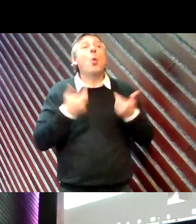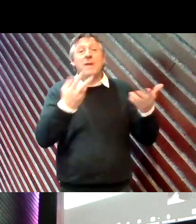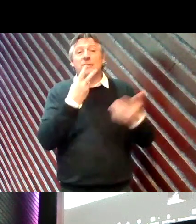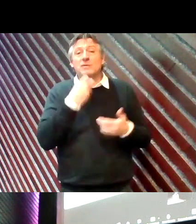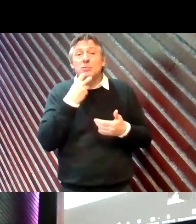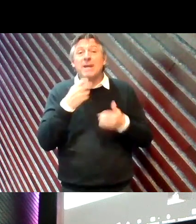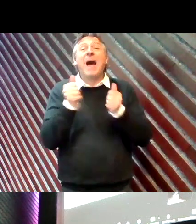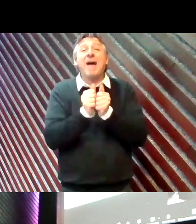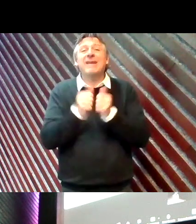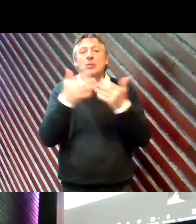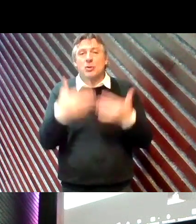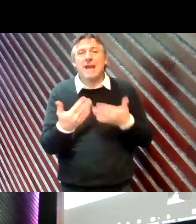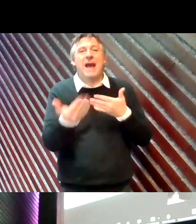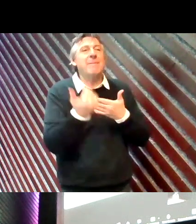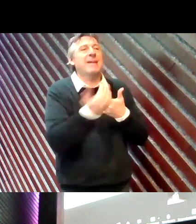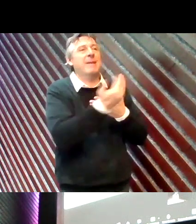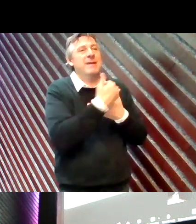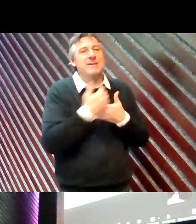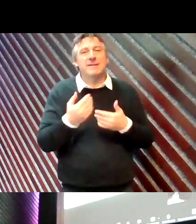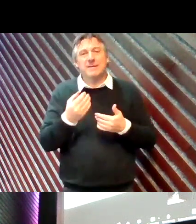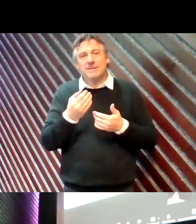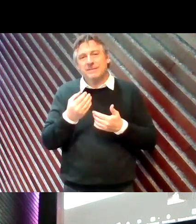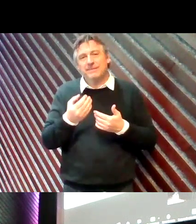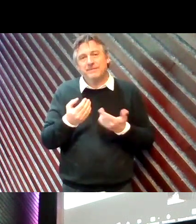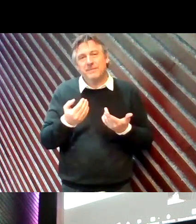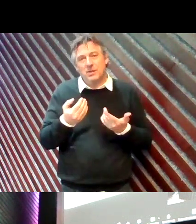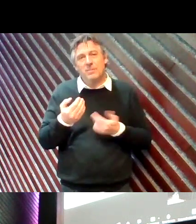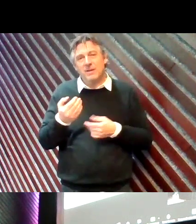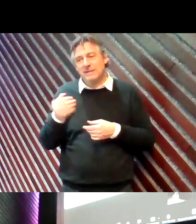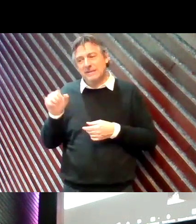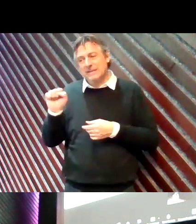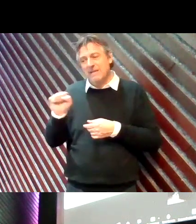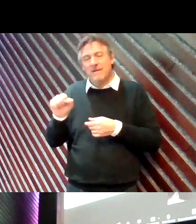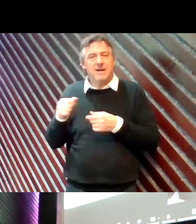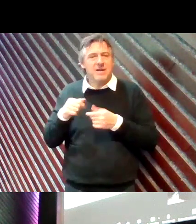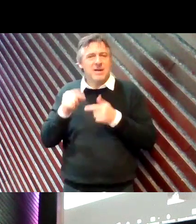Donc, on vous détaillera tout ça dans un mail d'ici la fin de semaine avec Sylvain, on avait détaillé tout ça.